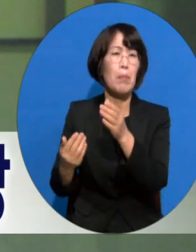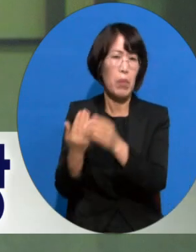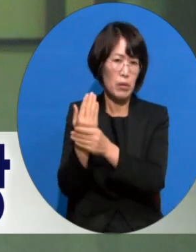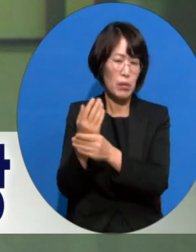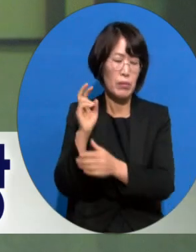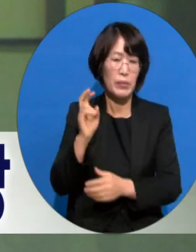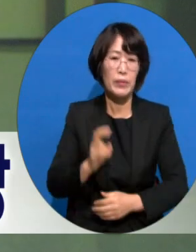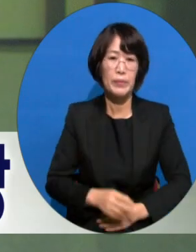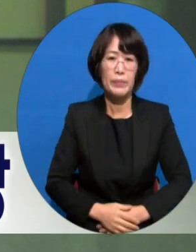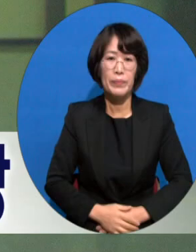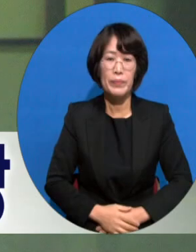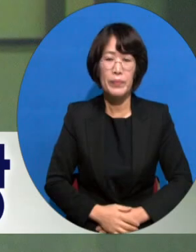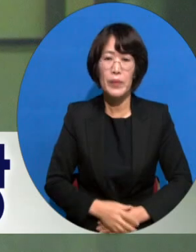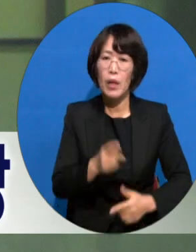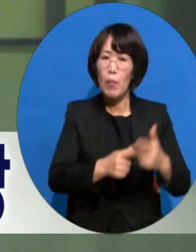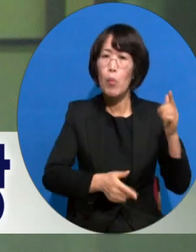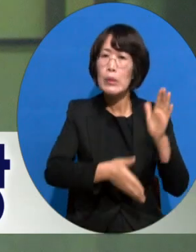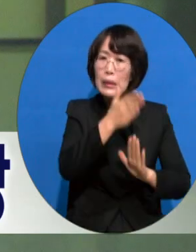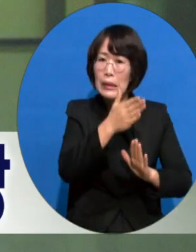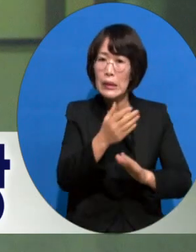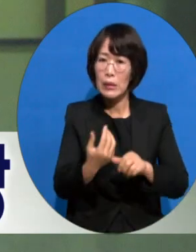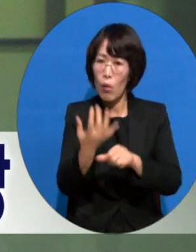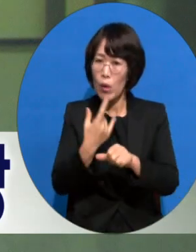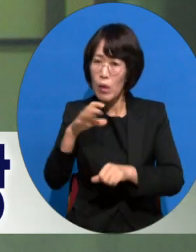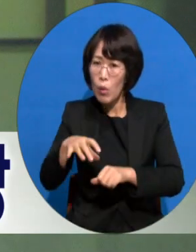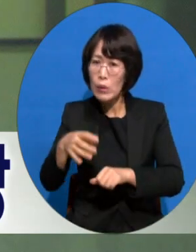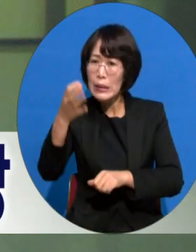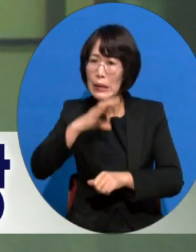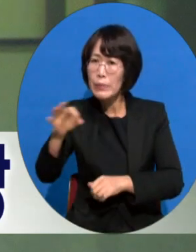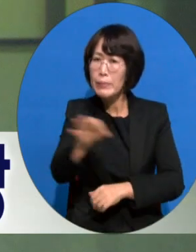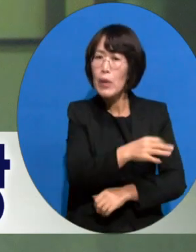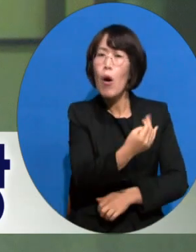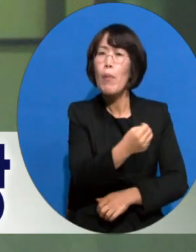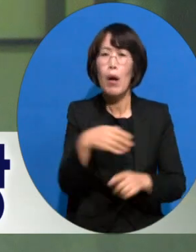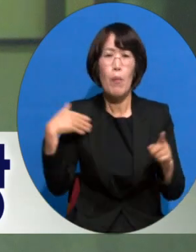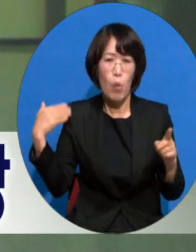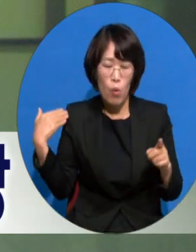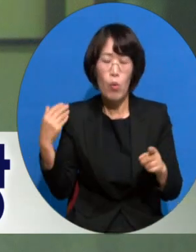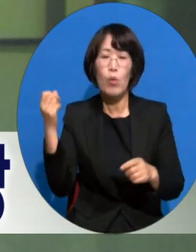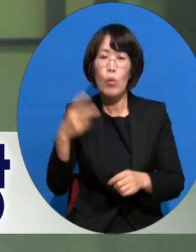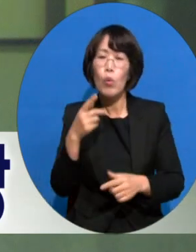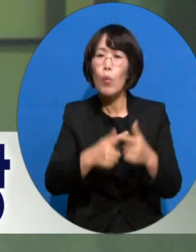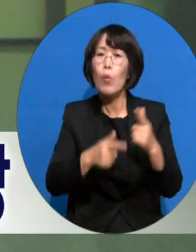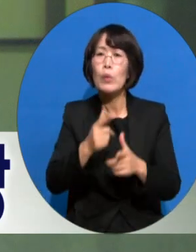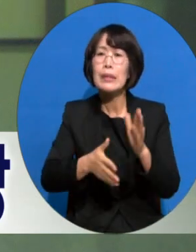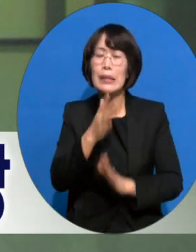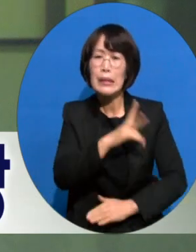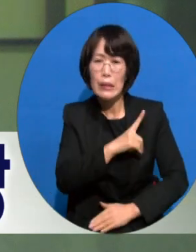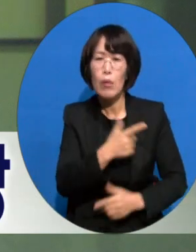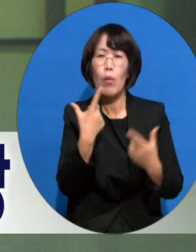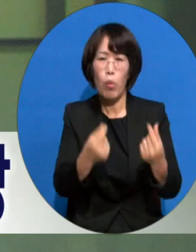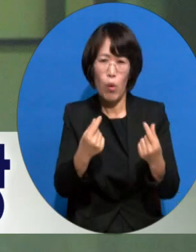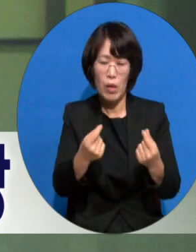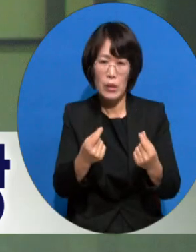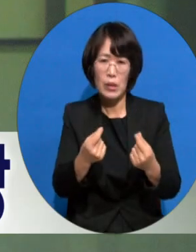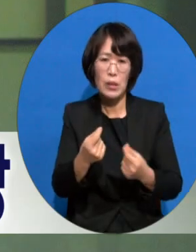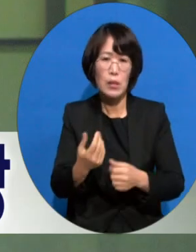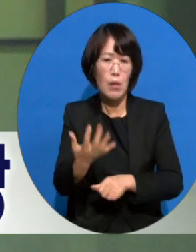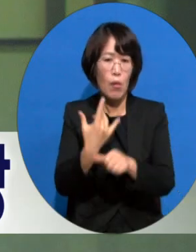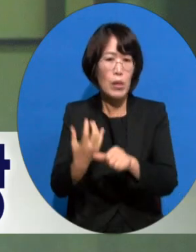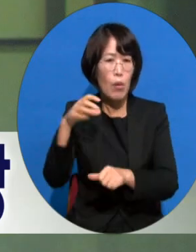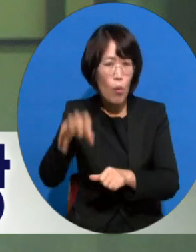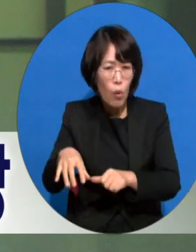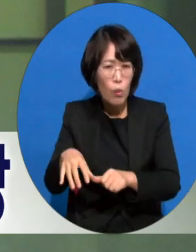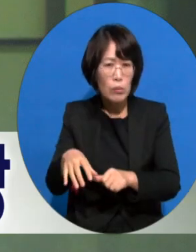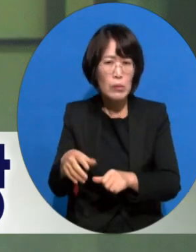볼 수 있습니다. 목포시는 화장장에서 받아야 할 돈이 얼마인지도 모르고 있고 목포시 의회 역시 화장장에